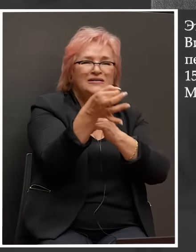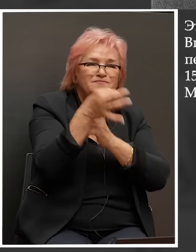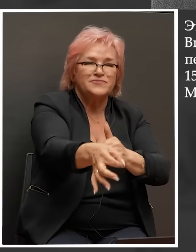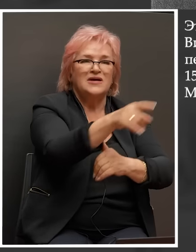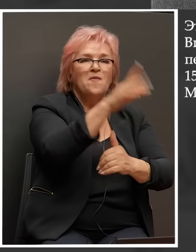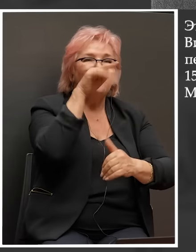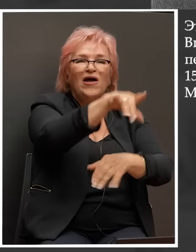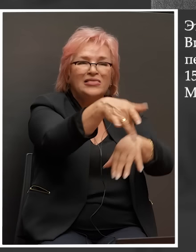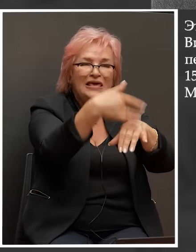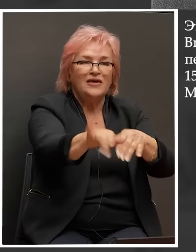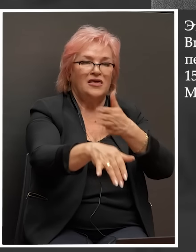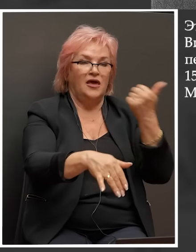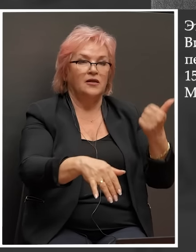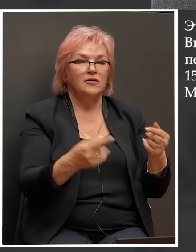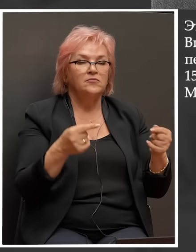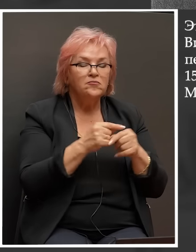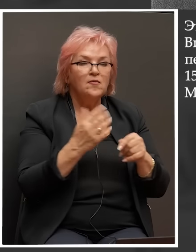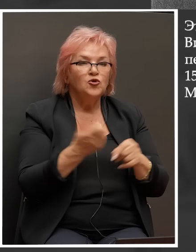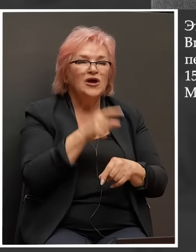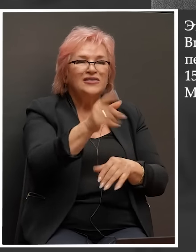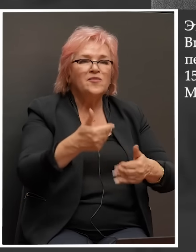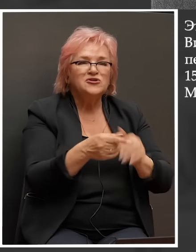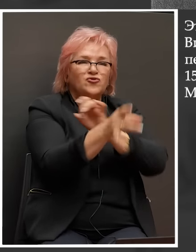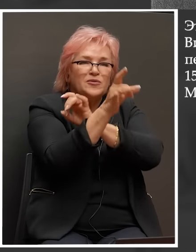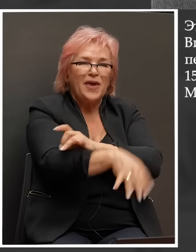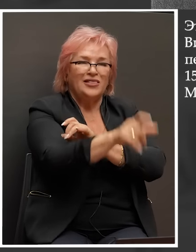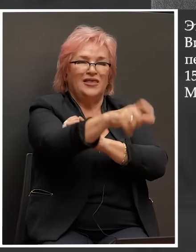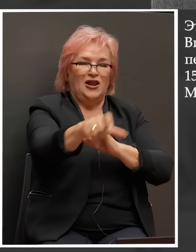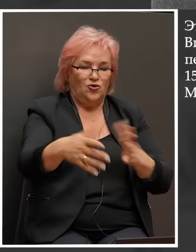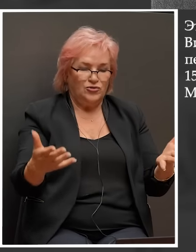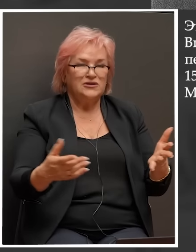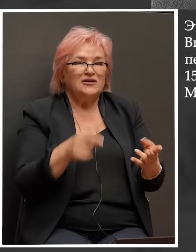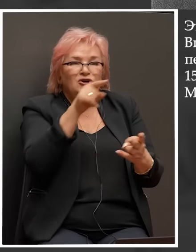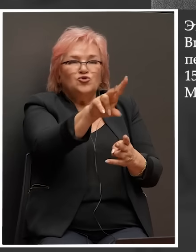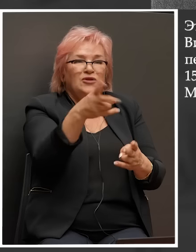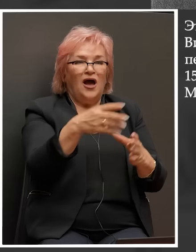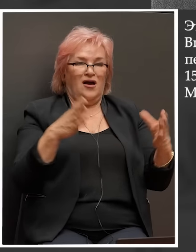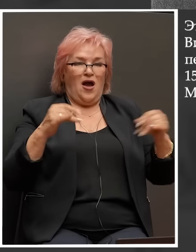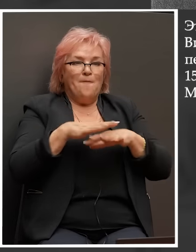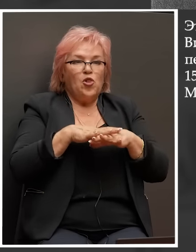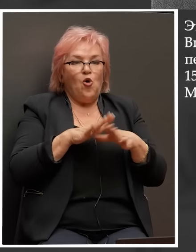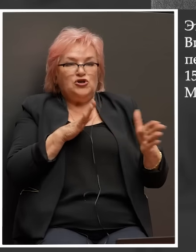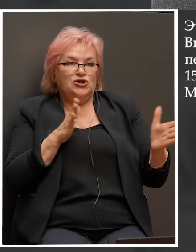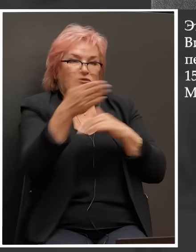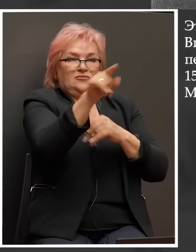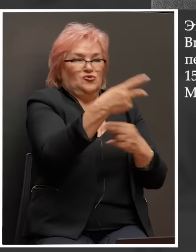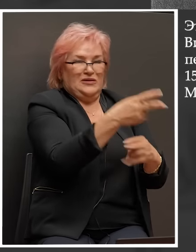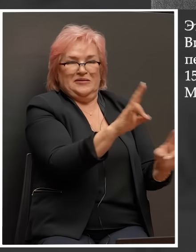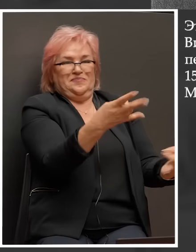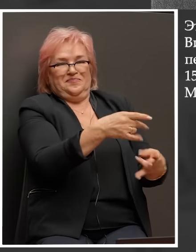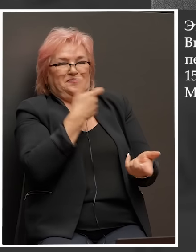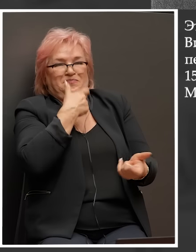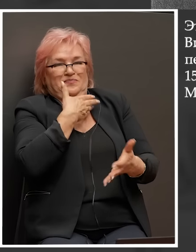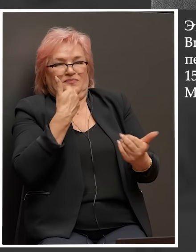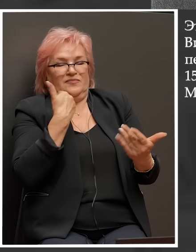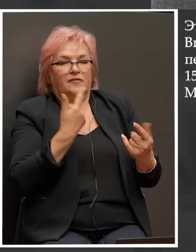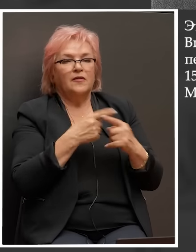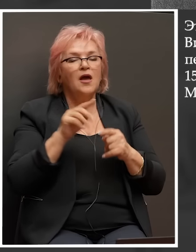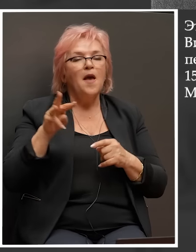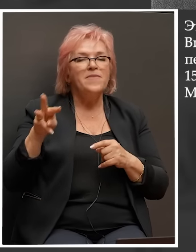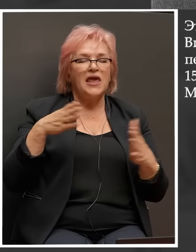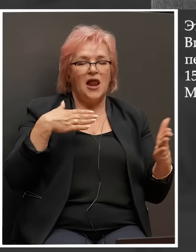нет. Соответственно, там живут такие бедные люди. Туда не развернешь площадь. И